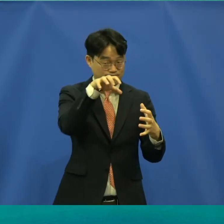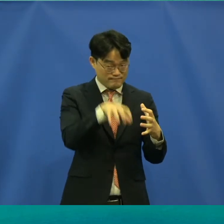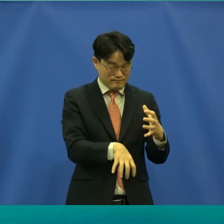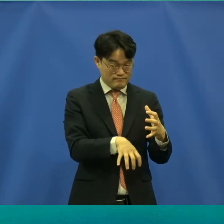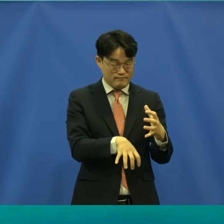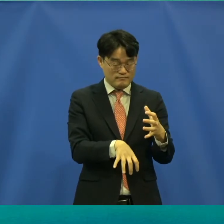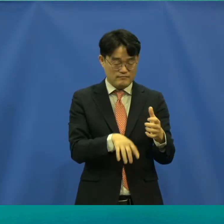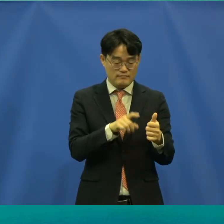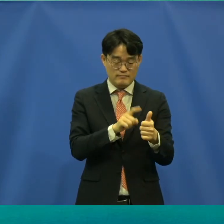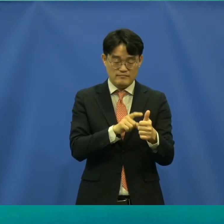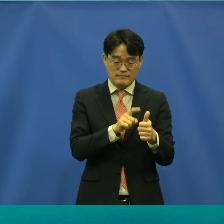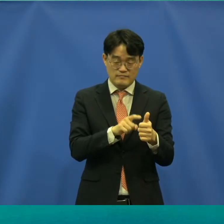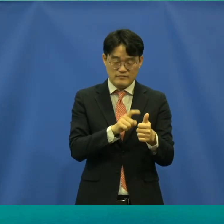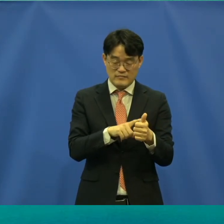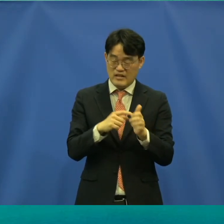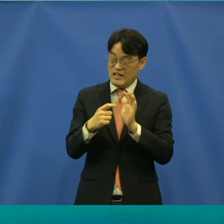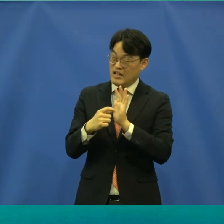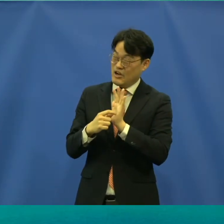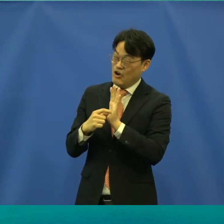그걸 거부할 수밖에 없는.